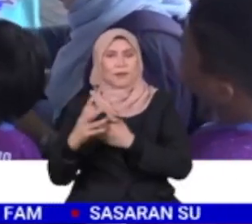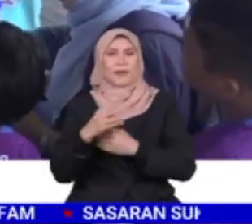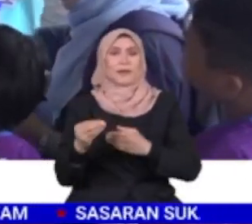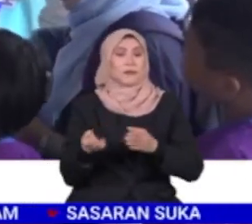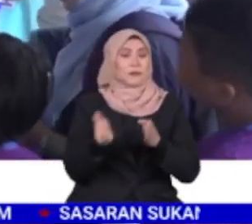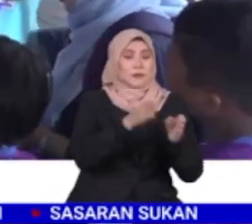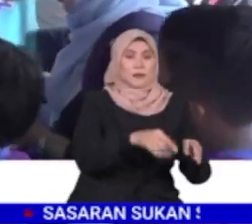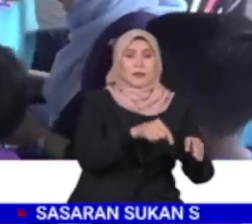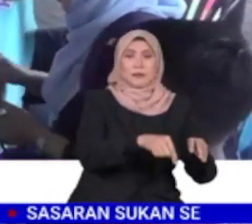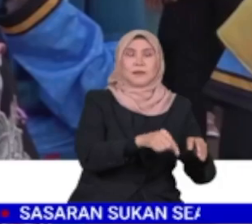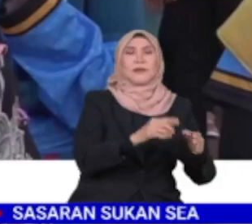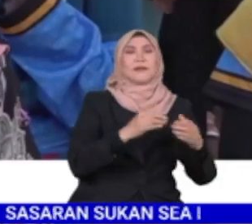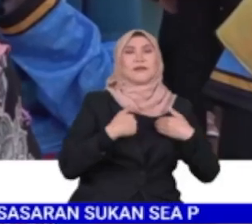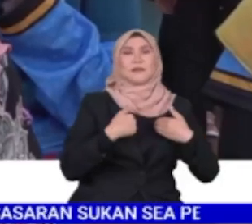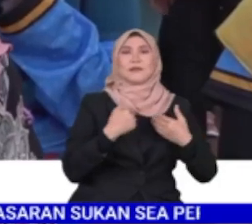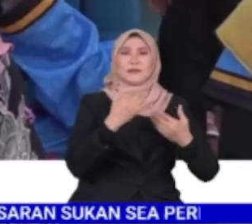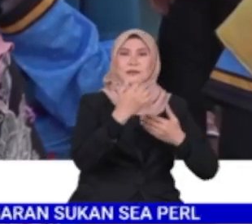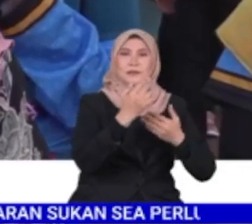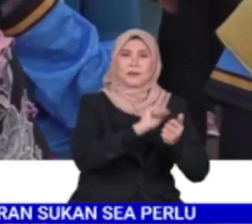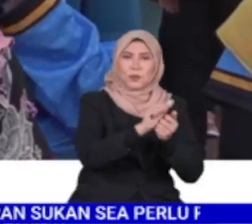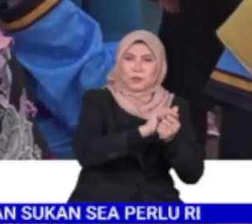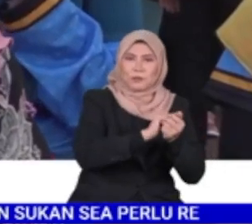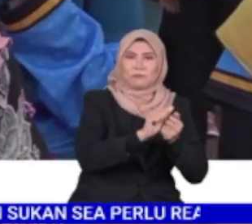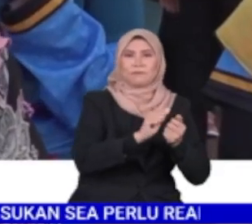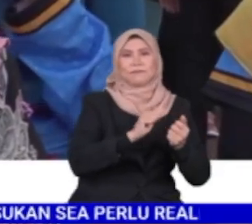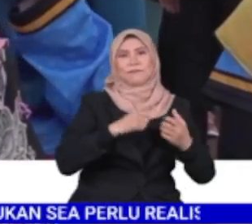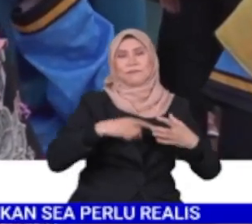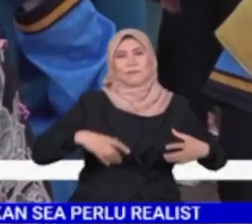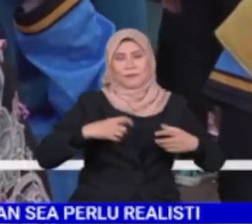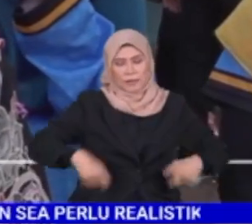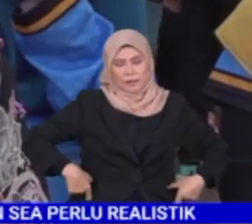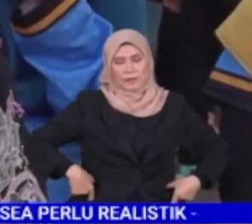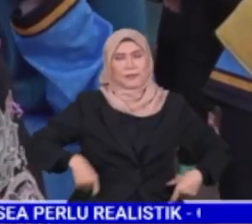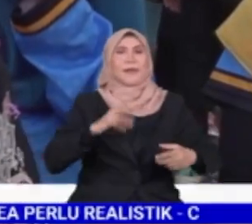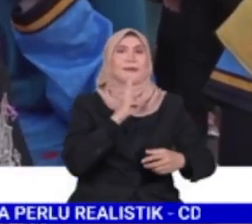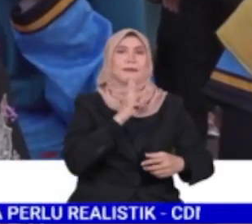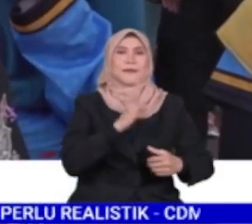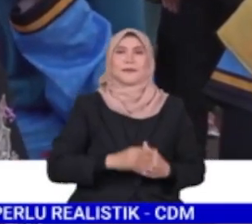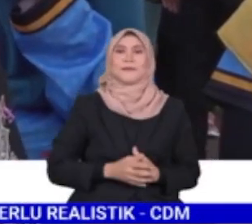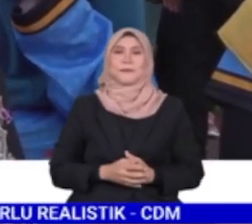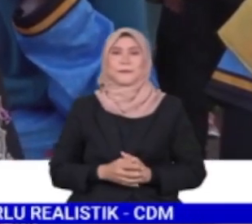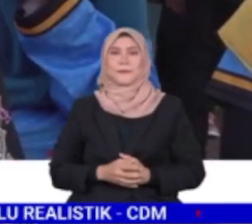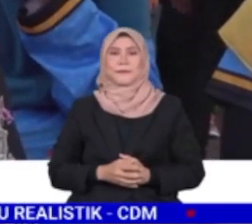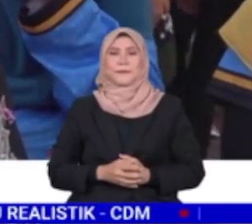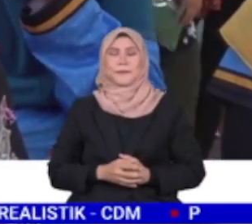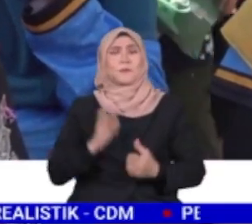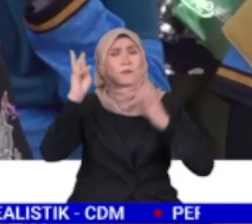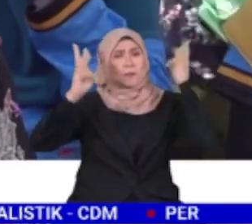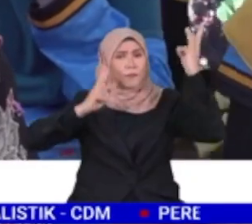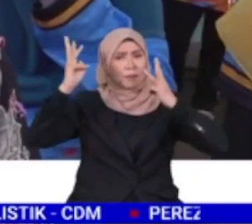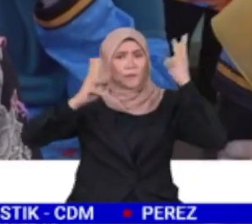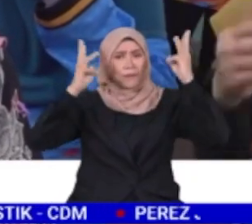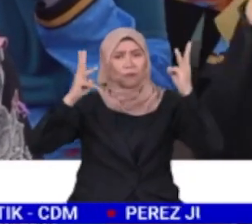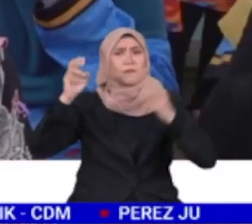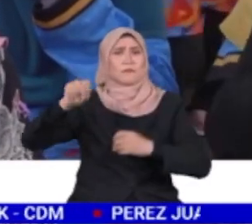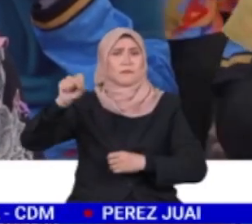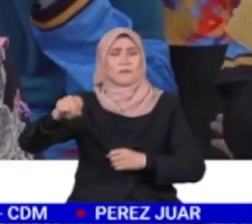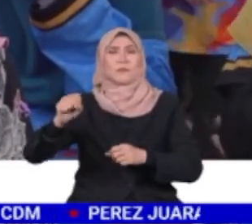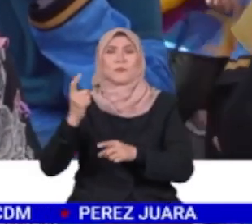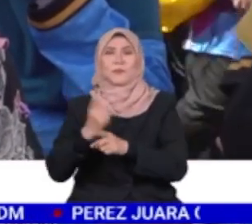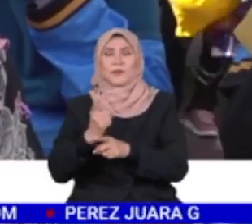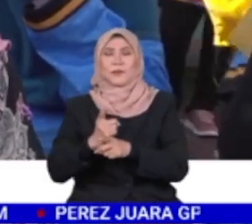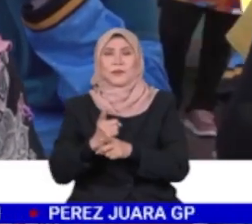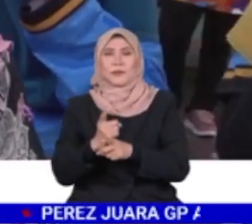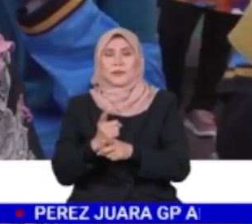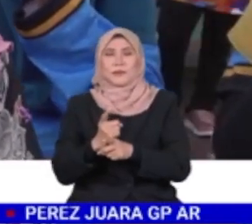dalesis air kita melihat keadaan ini sangat merisaukanlah membimbingkan sebab itu